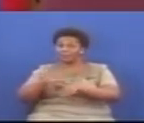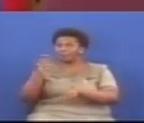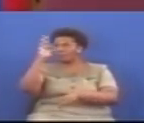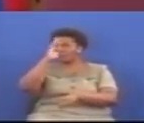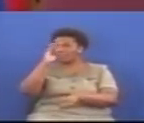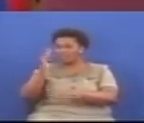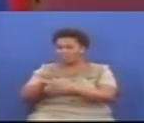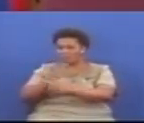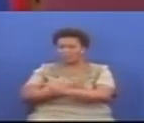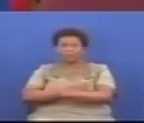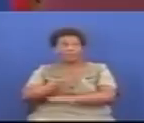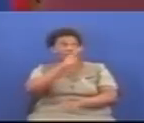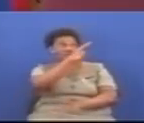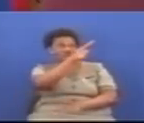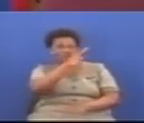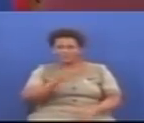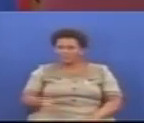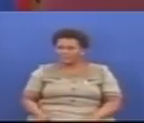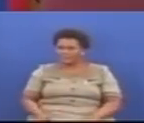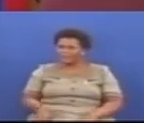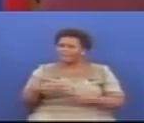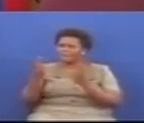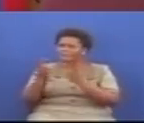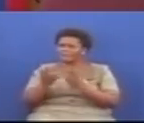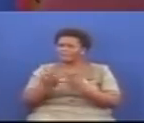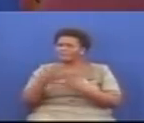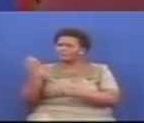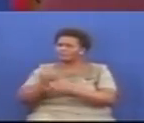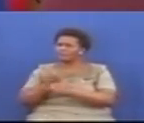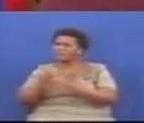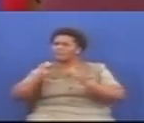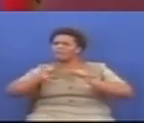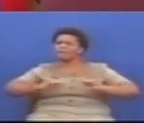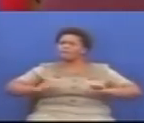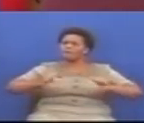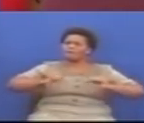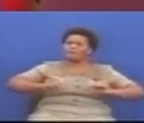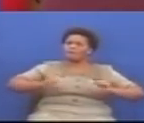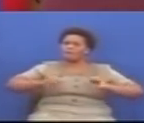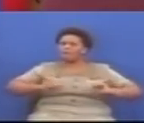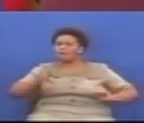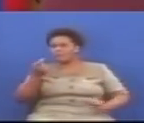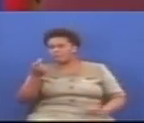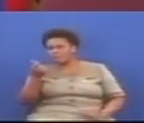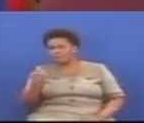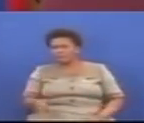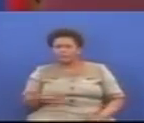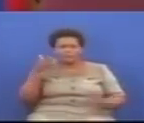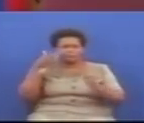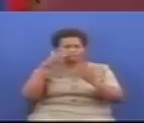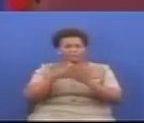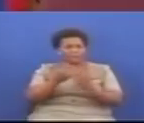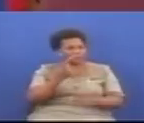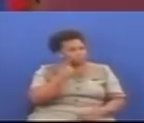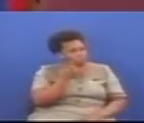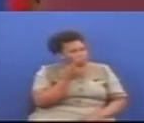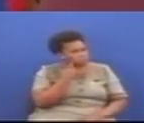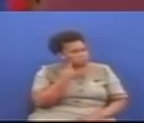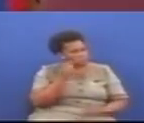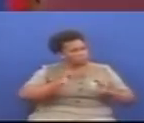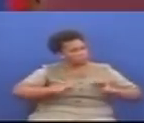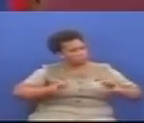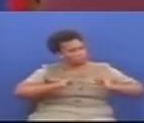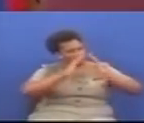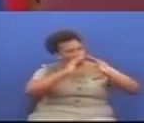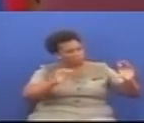jioni, na tutaandaa na kautalii kidogo kule, fika kwenye pyramids na